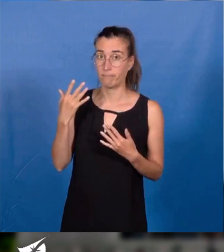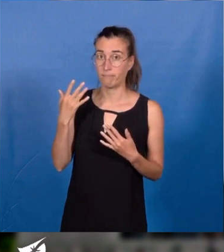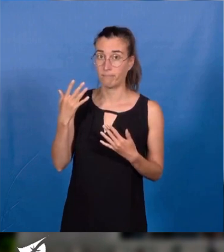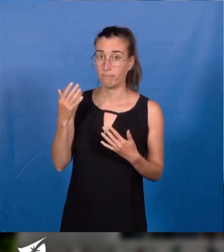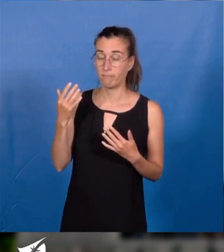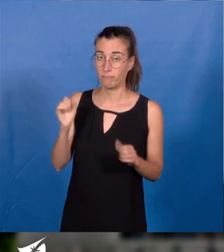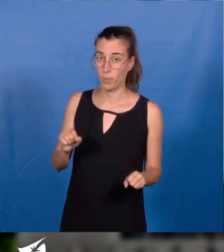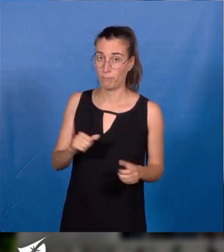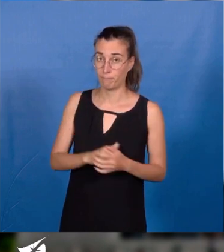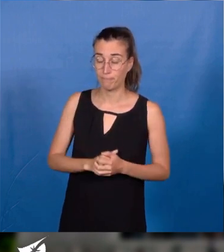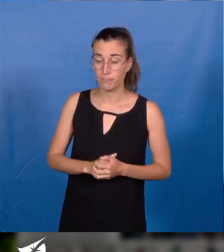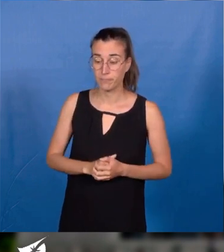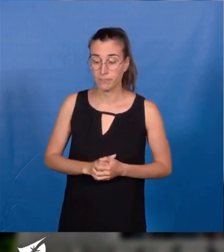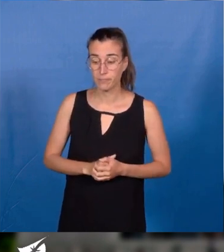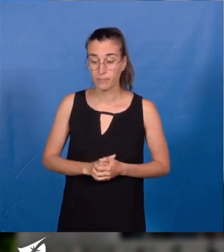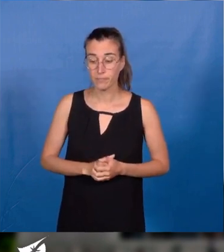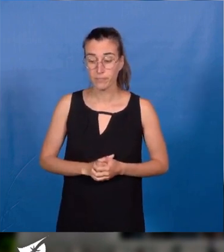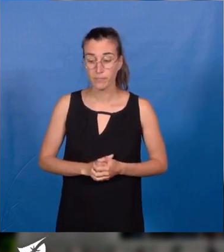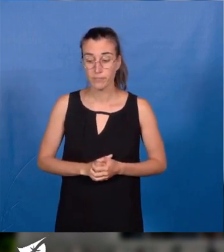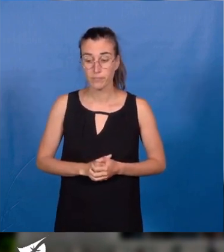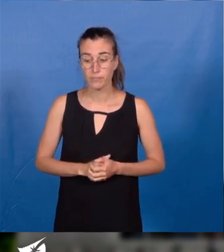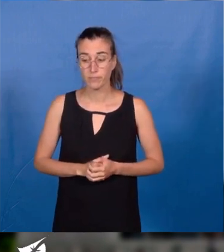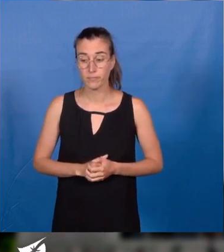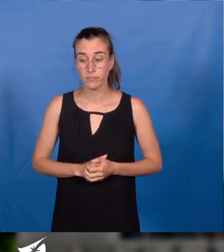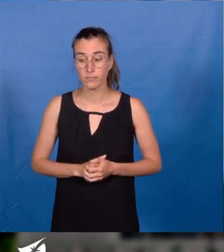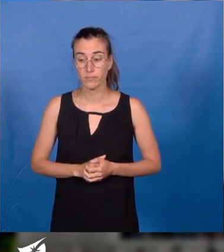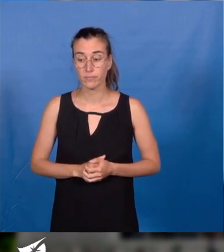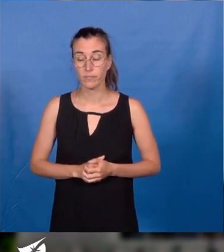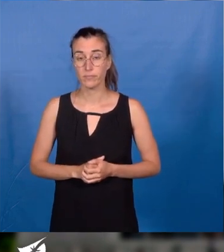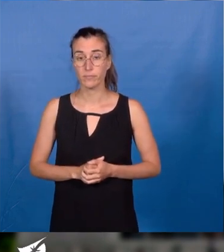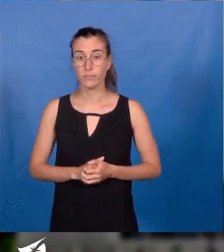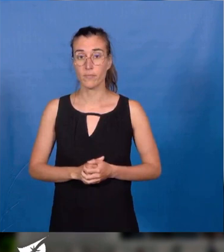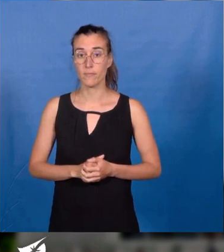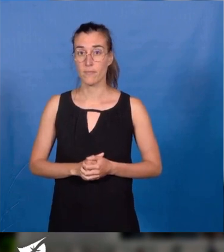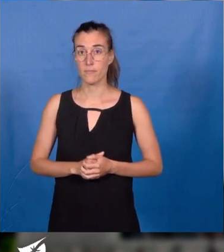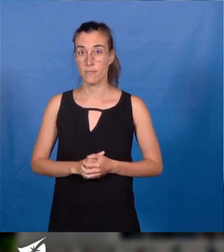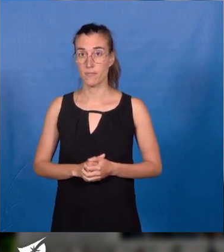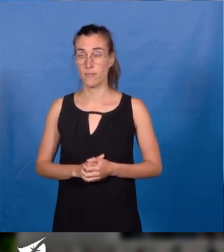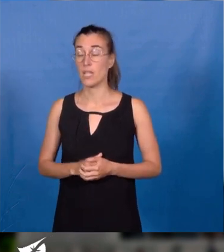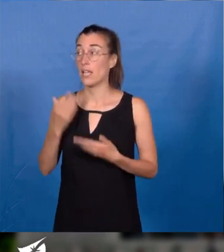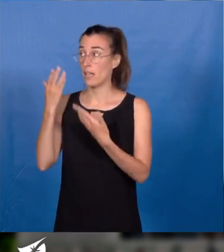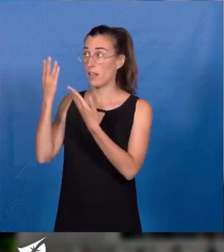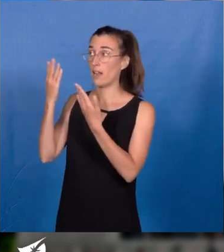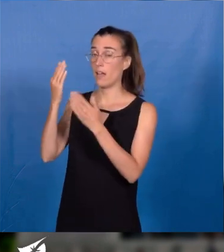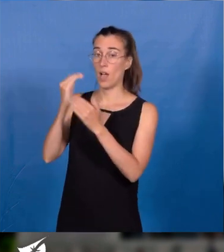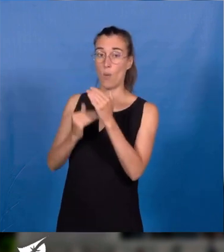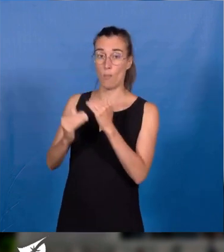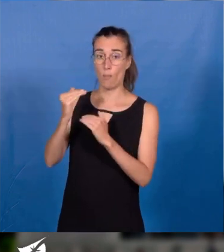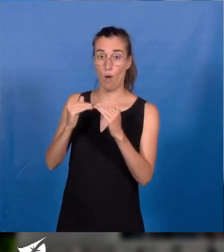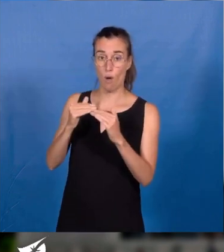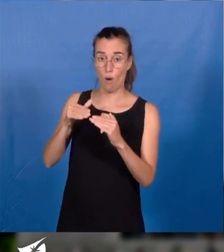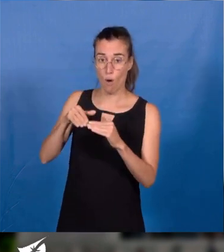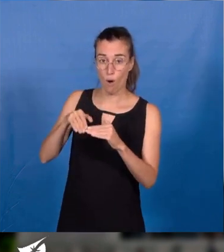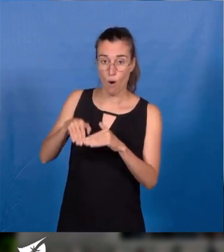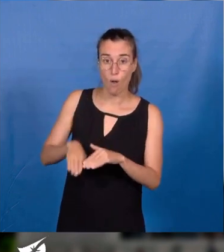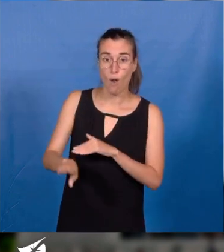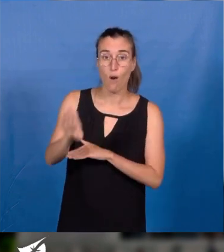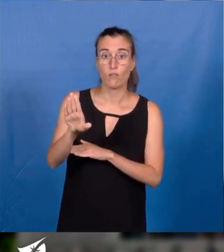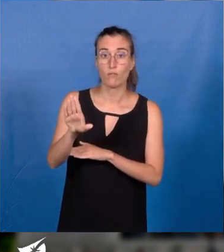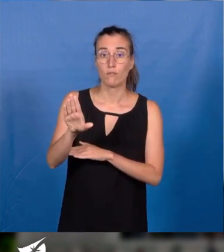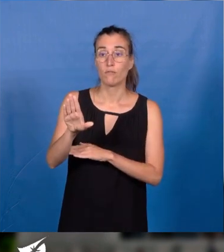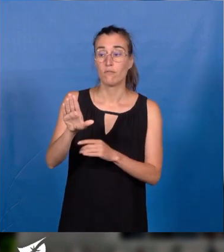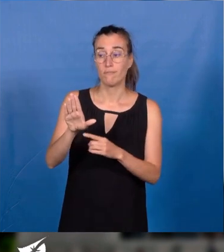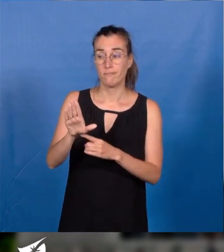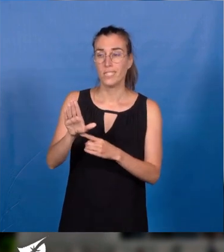Et pour revenir donc du coup sur ce plan de relance nécessaire, je voudrais rappeler